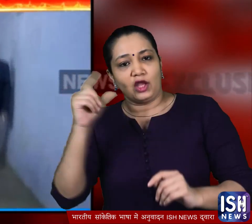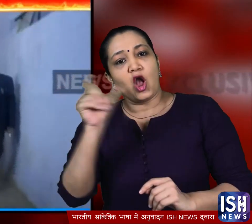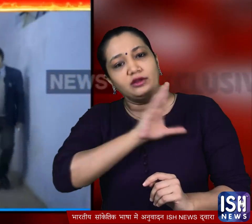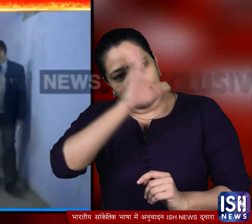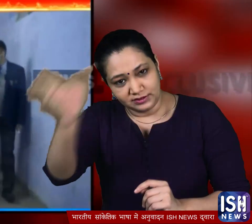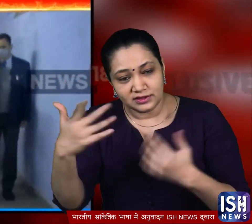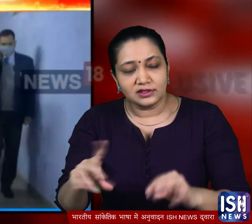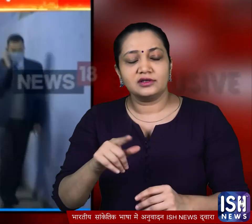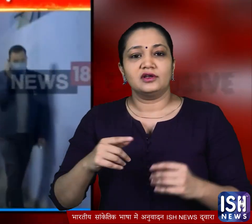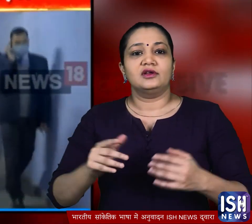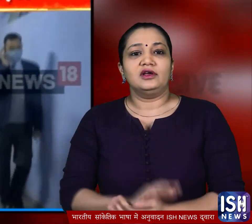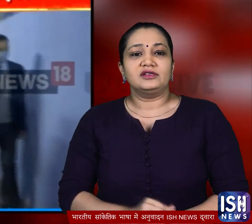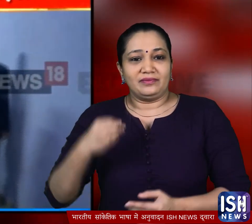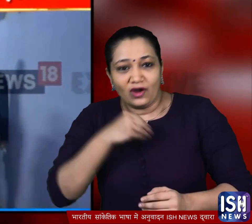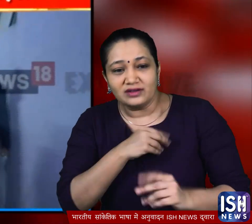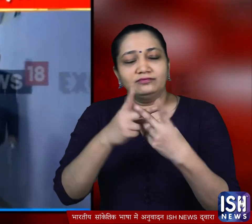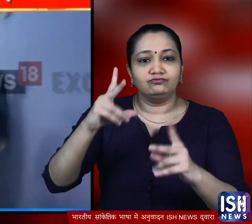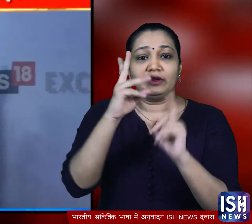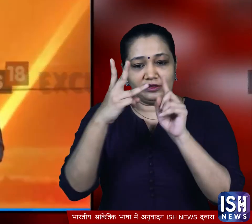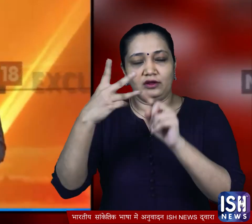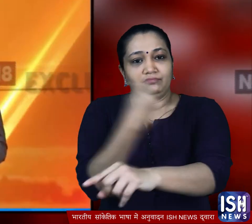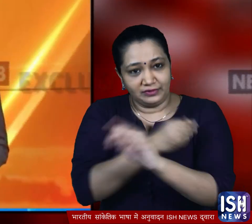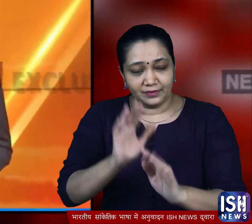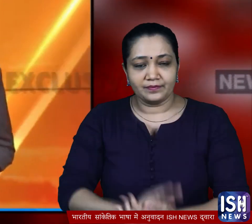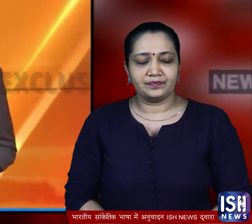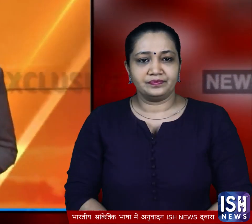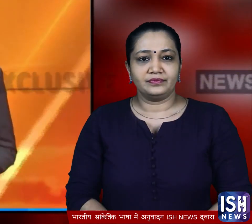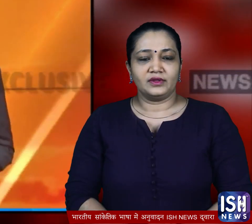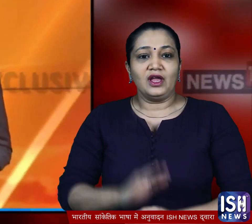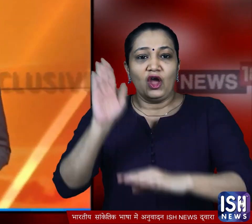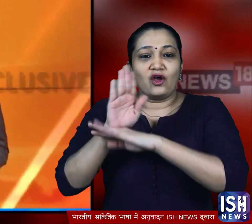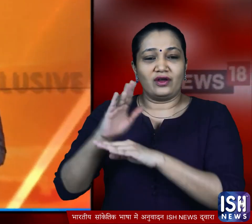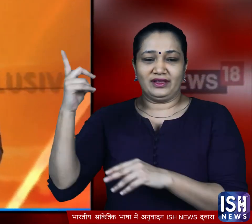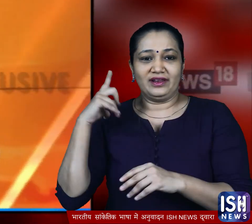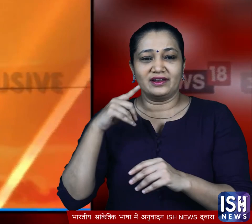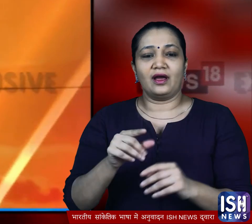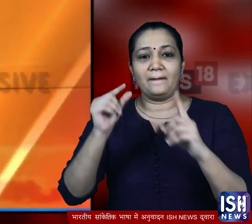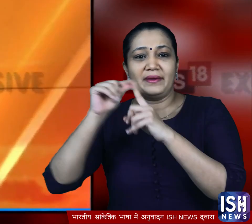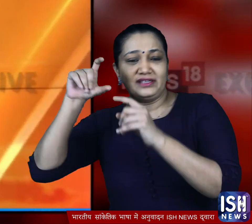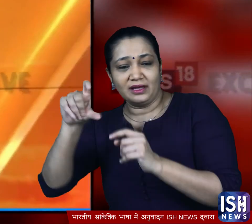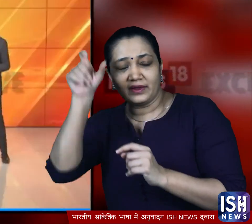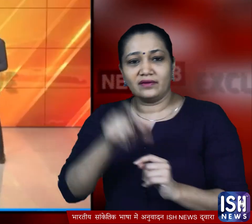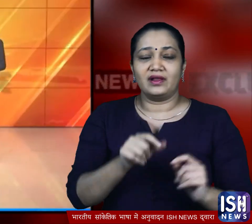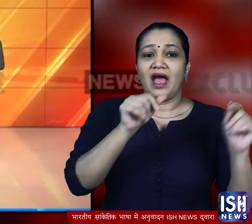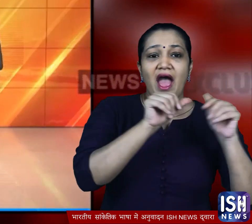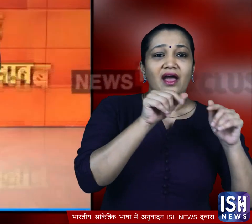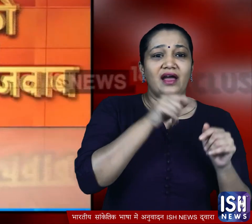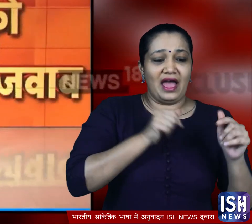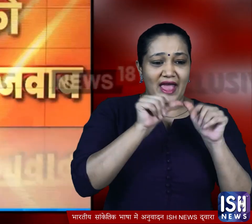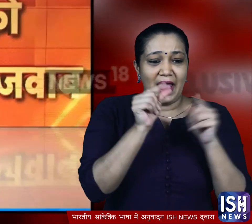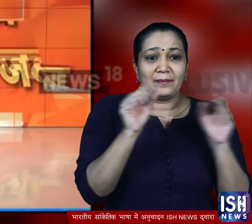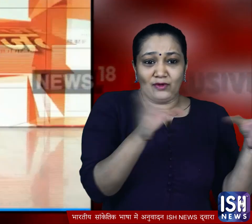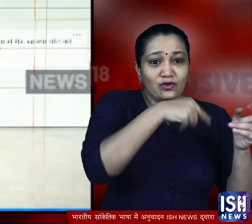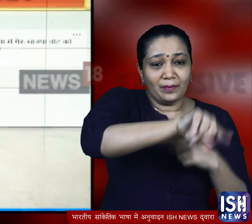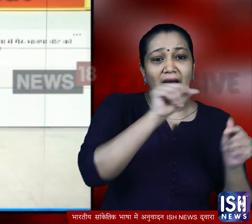भी गए, जहां सुरक्षा कर्मियों को बूस्टर डोज लगाए गए। कांग्रेस नेता पी चिदम्बरम पर आम आदमी पार्टी के संयोजक अरविंद केजरीवाल बरस